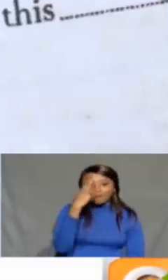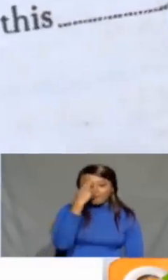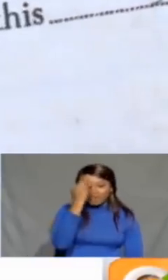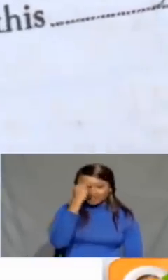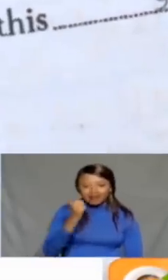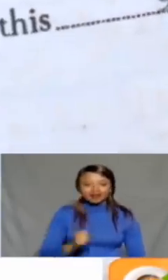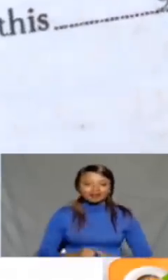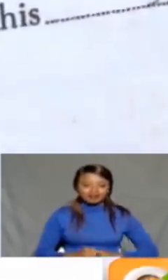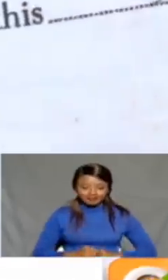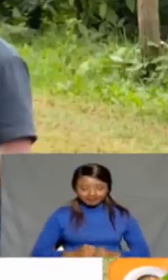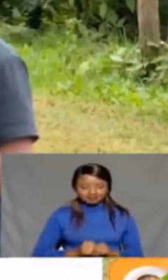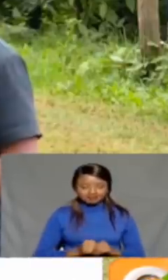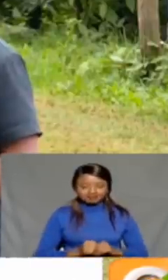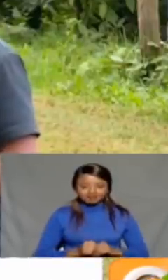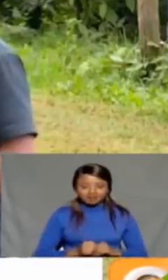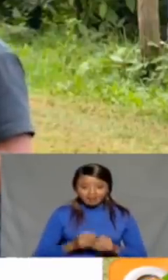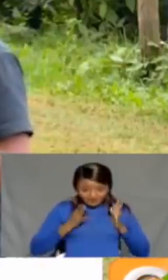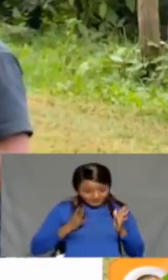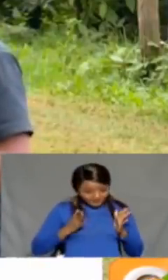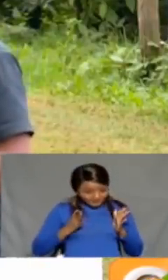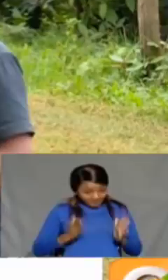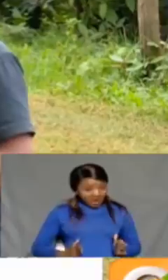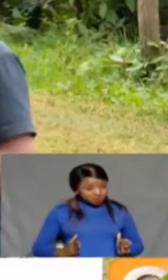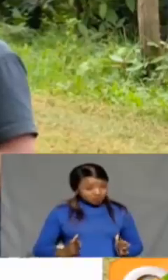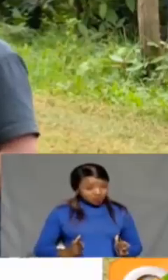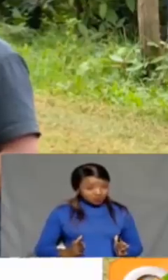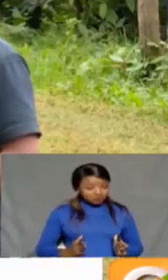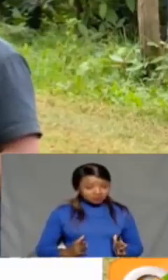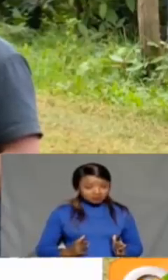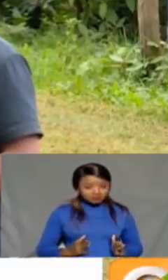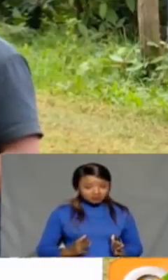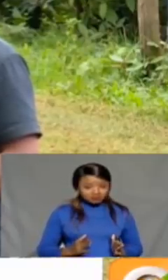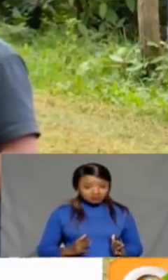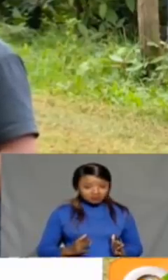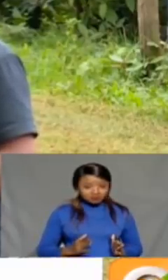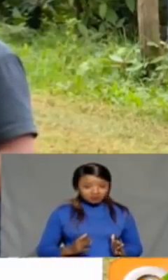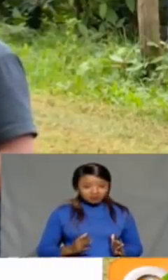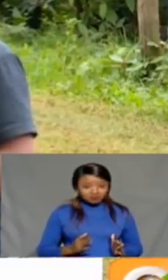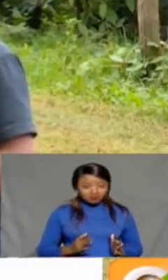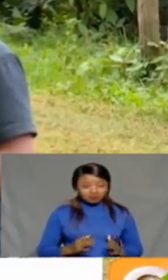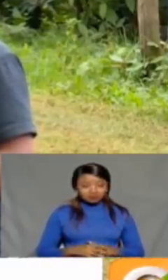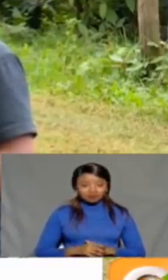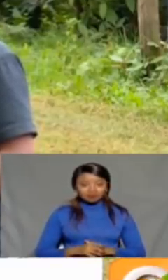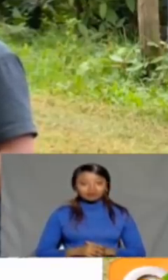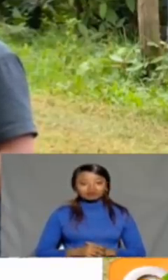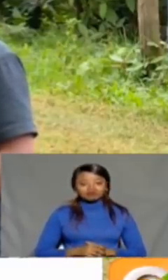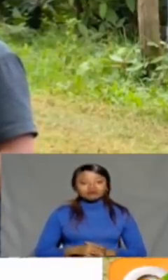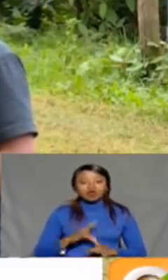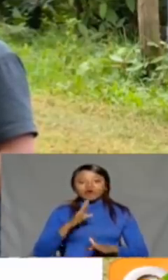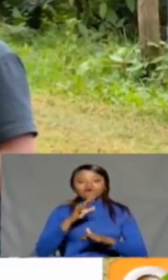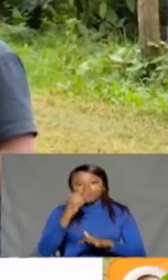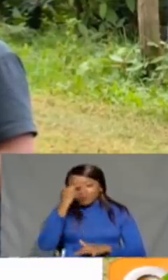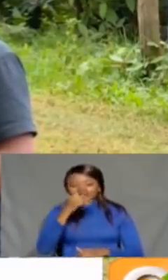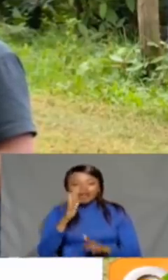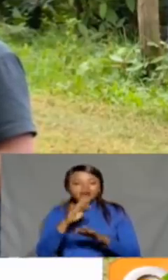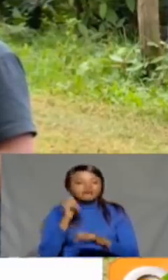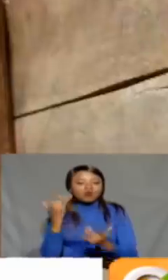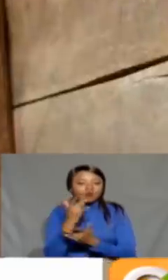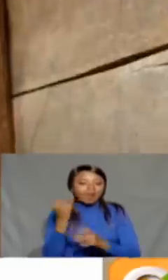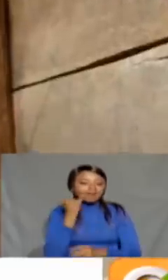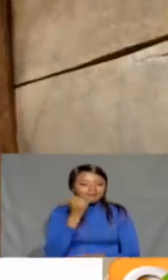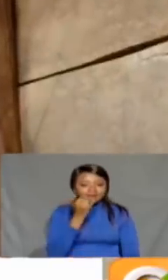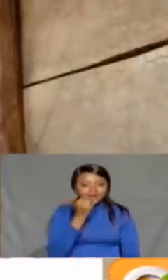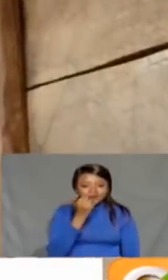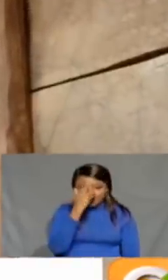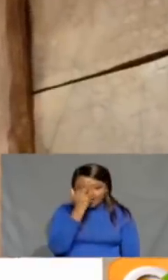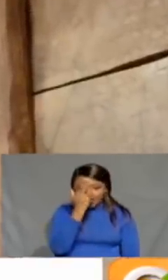Maasai. Mhm. Kwa mtu binafsi. And control boat ya nini Narok.